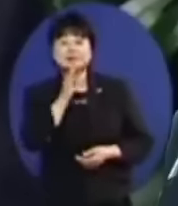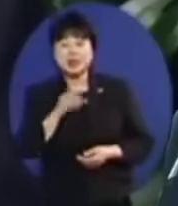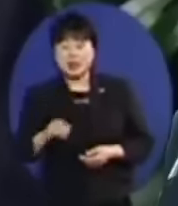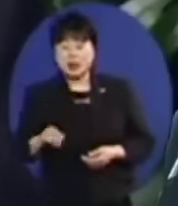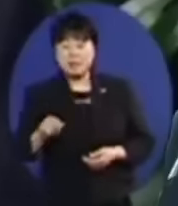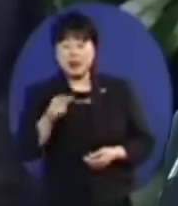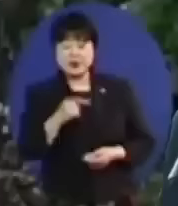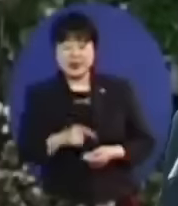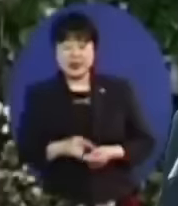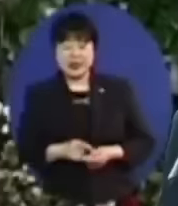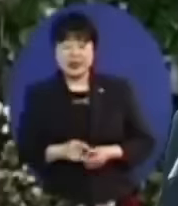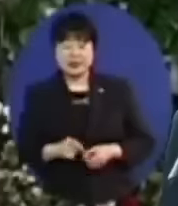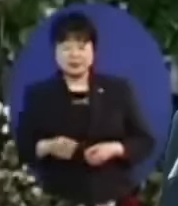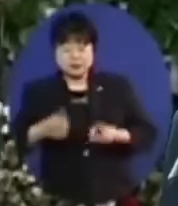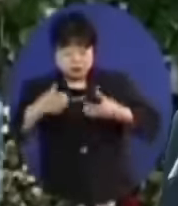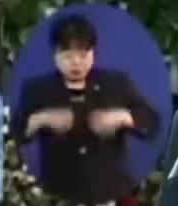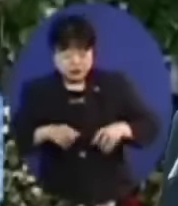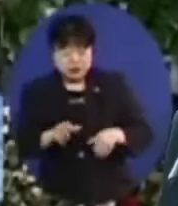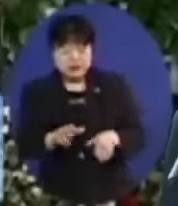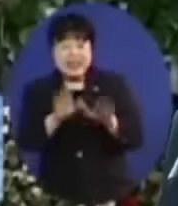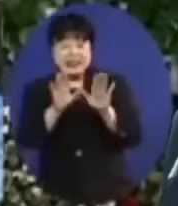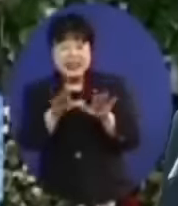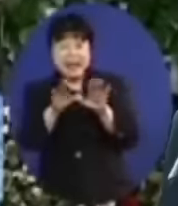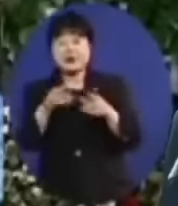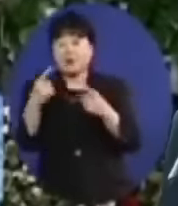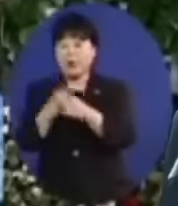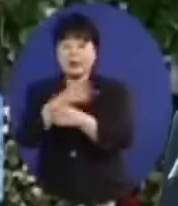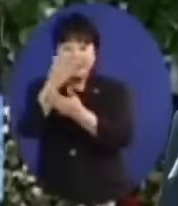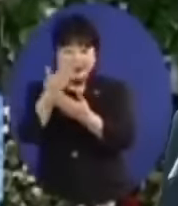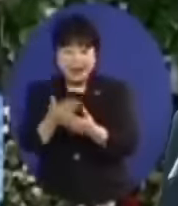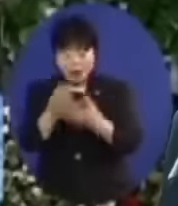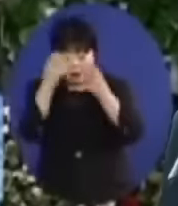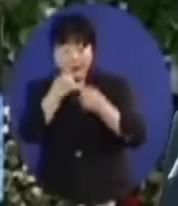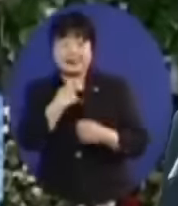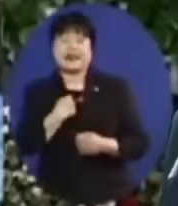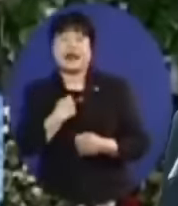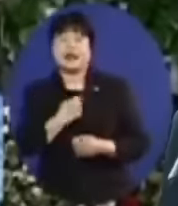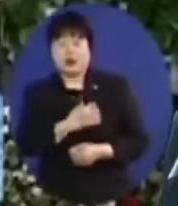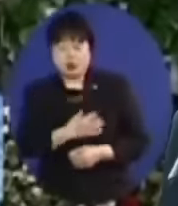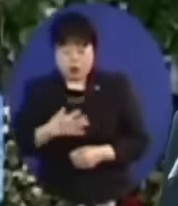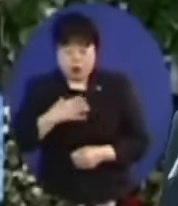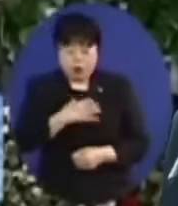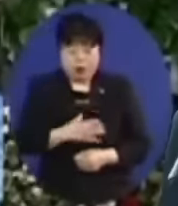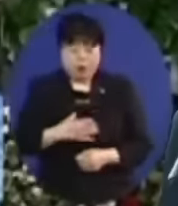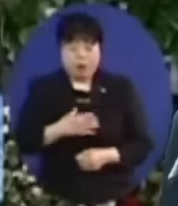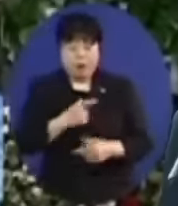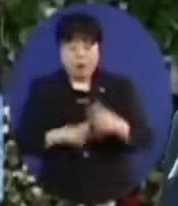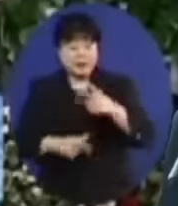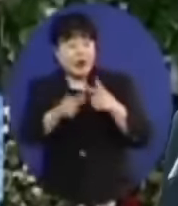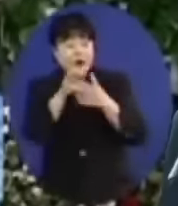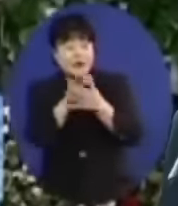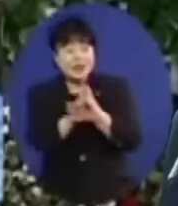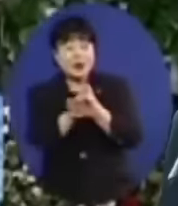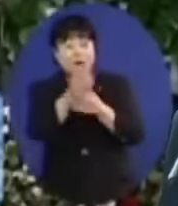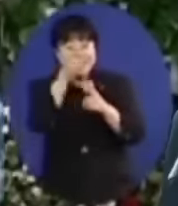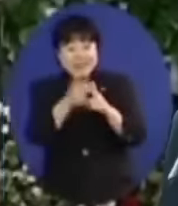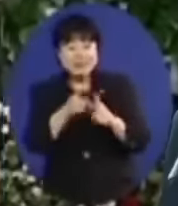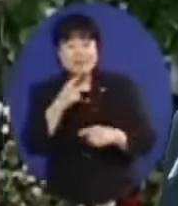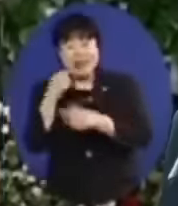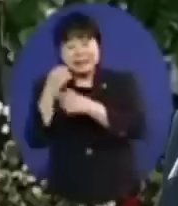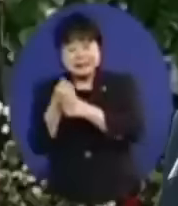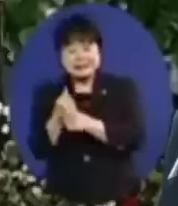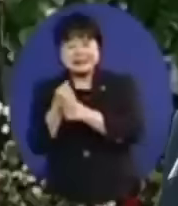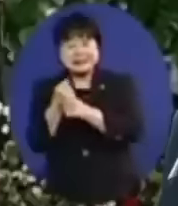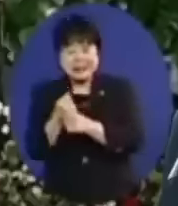고치를 뚫고 나와야 비로소 아름다운 나비가 되는 것 같습니다. 고난당할 때는 괴롭지만 그로 인해 우리는 더욱 기도하며 예수님만